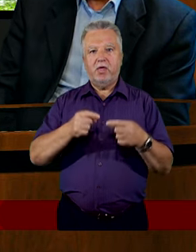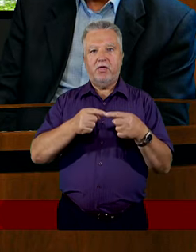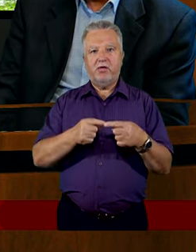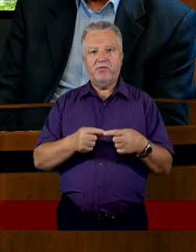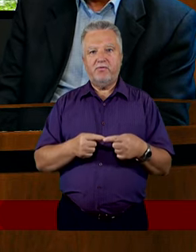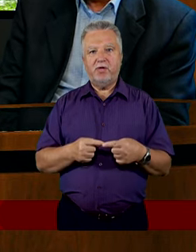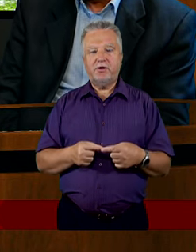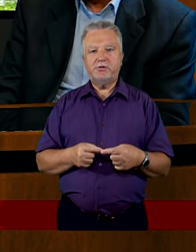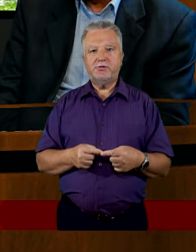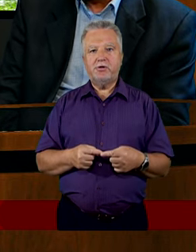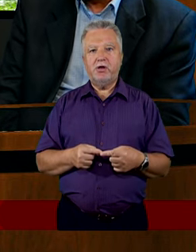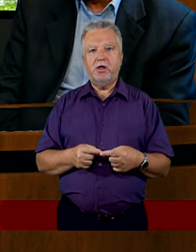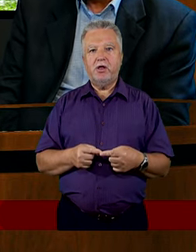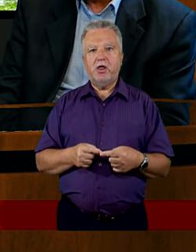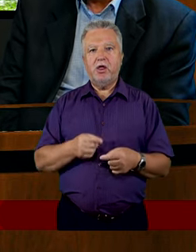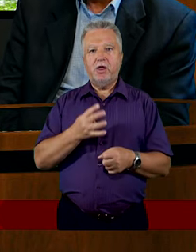Wiersz